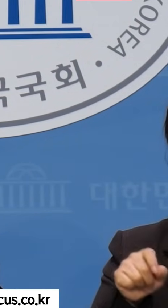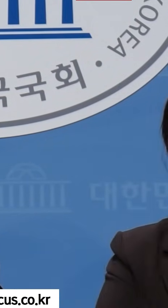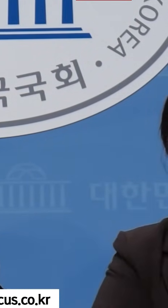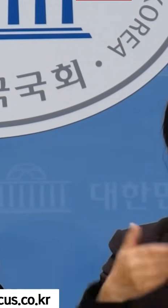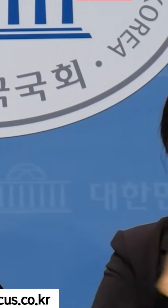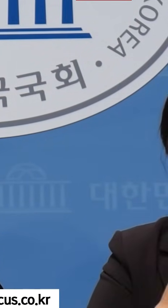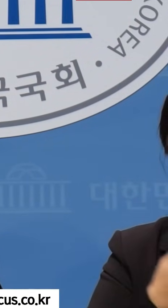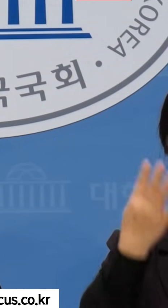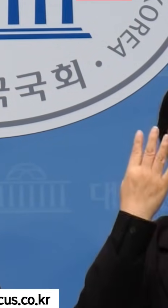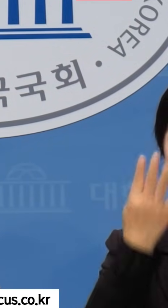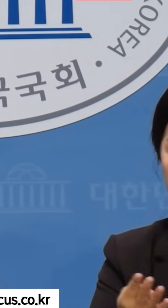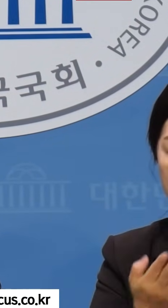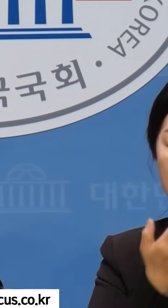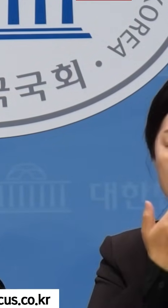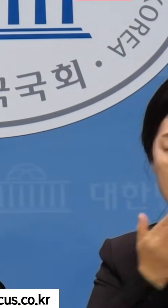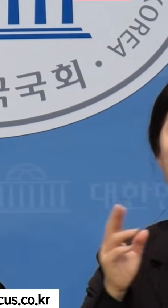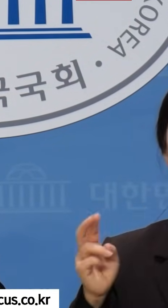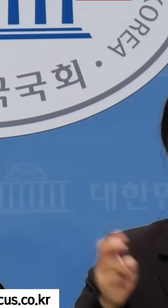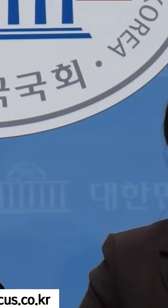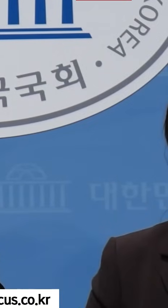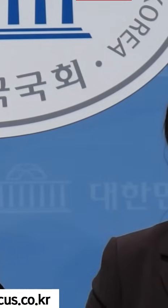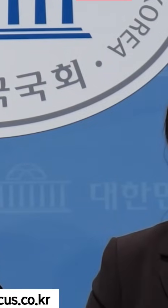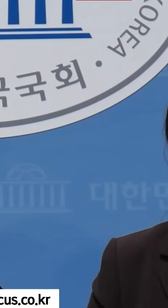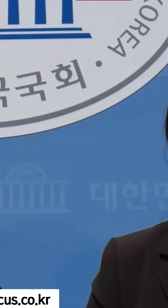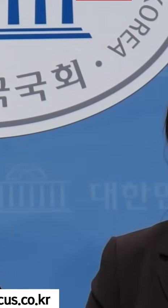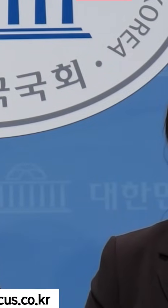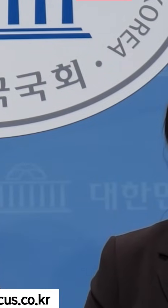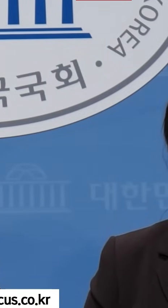풀려날지도 모르겠습니다. 그동안